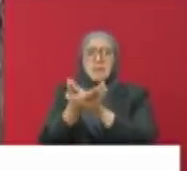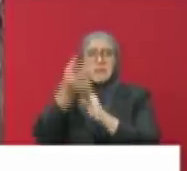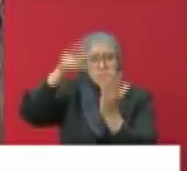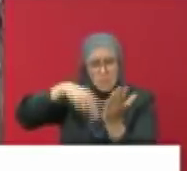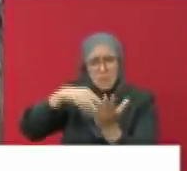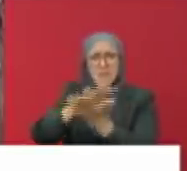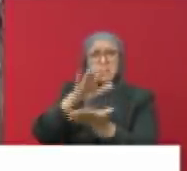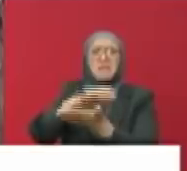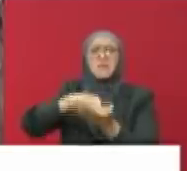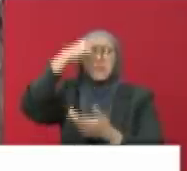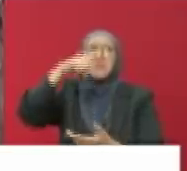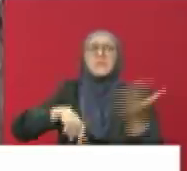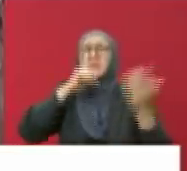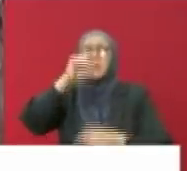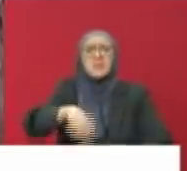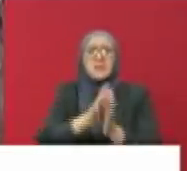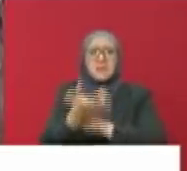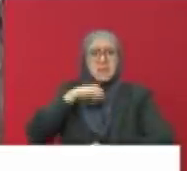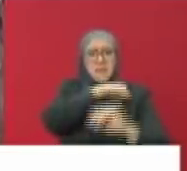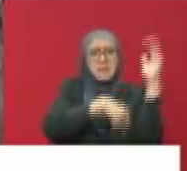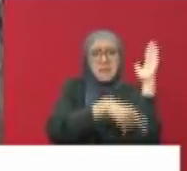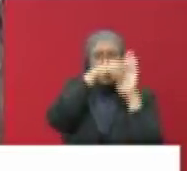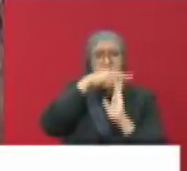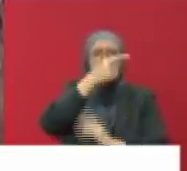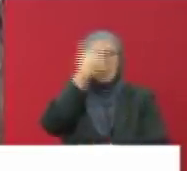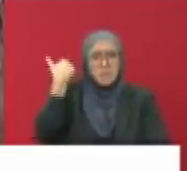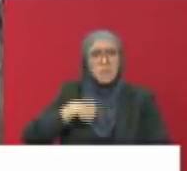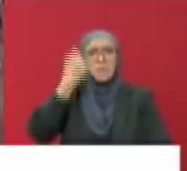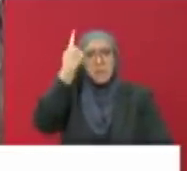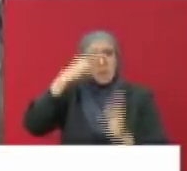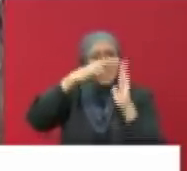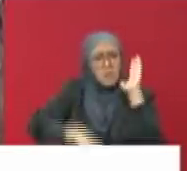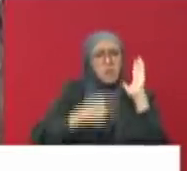sekarang kena muhasabah dan kena mula melihat sukses.